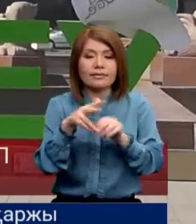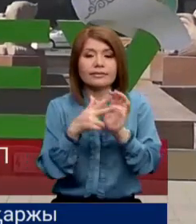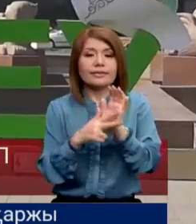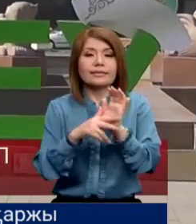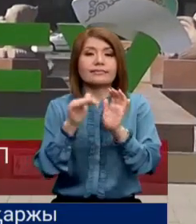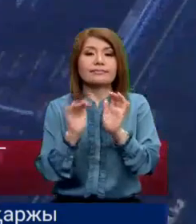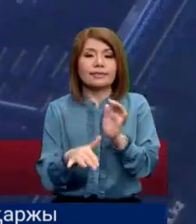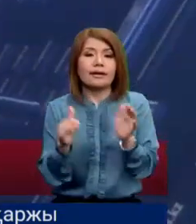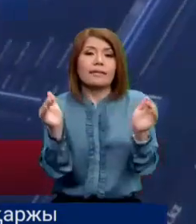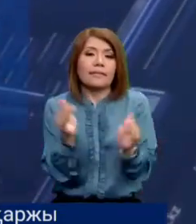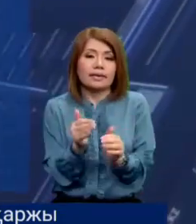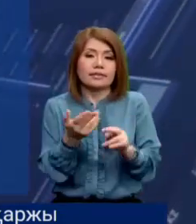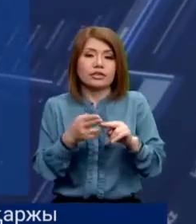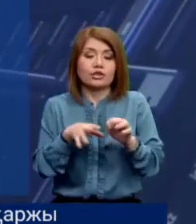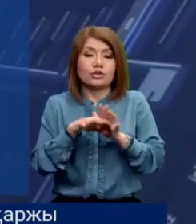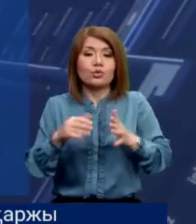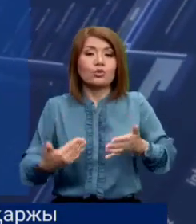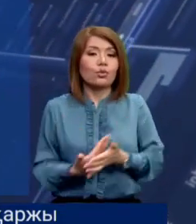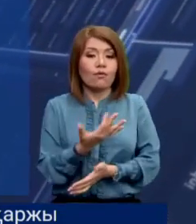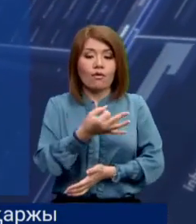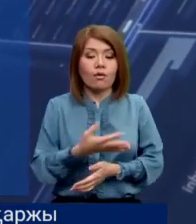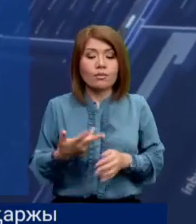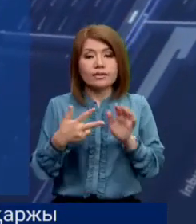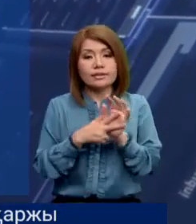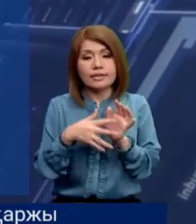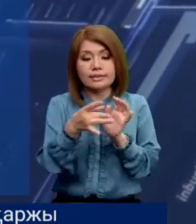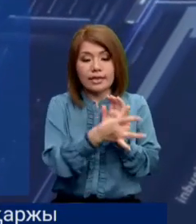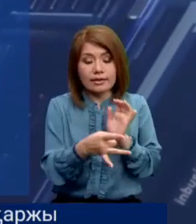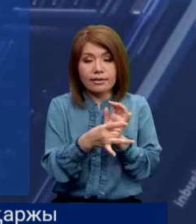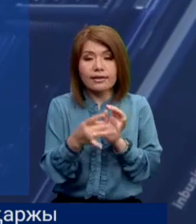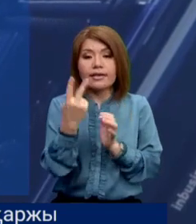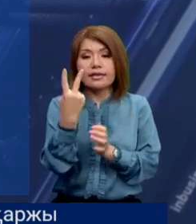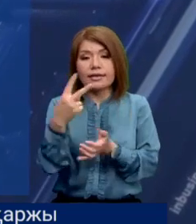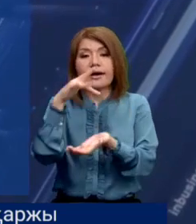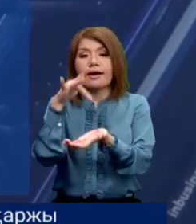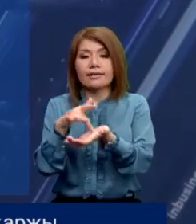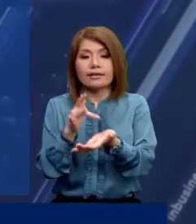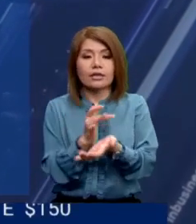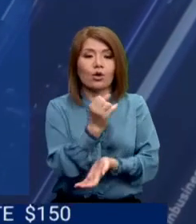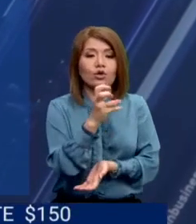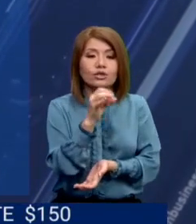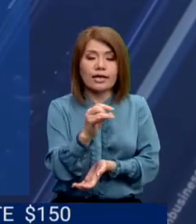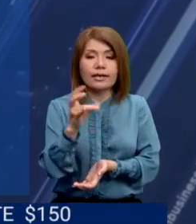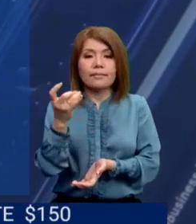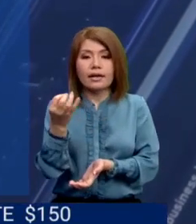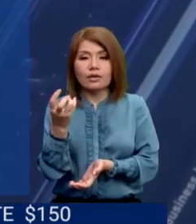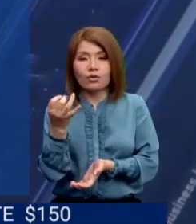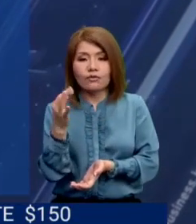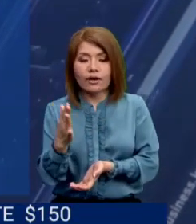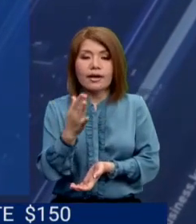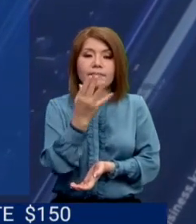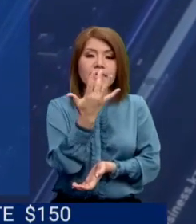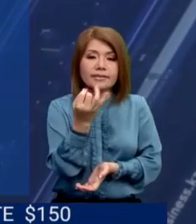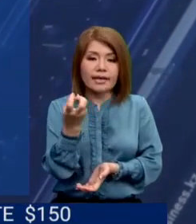80 мыңға аз. Жаңа облыстың аумағына 8 аудан мен 2 қала өтті. Олар Үржар, Көкпекті, Жарма, Бородулиха,